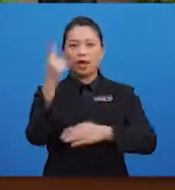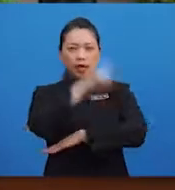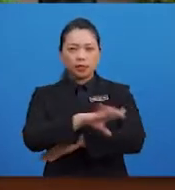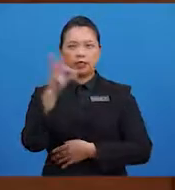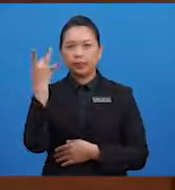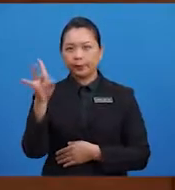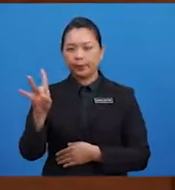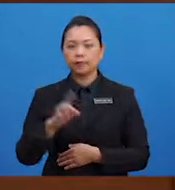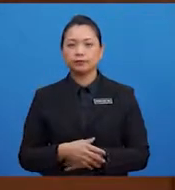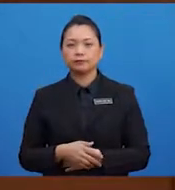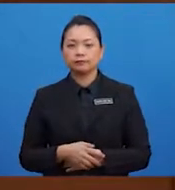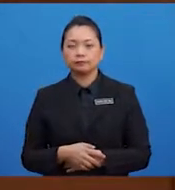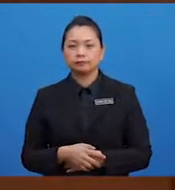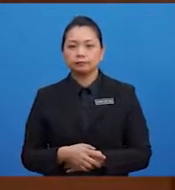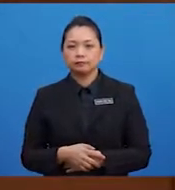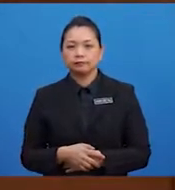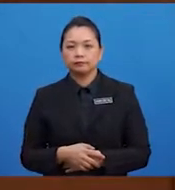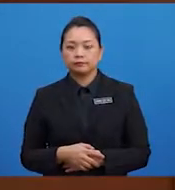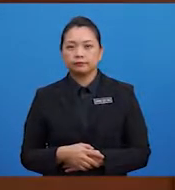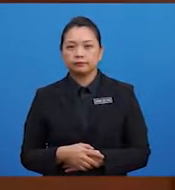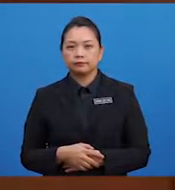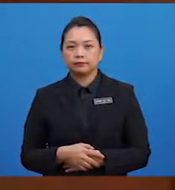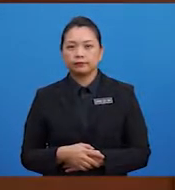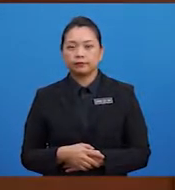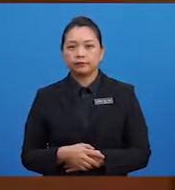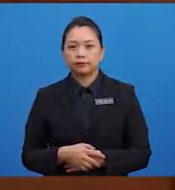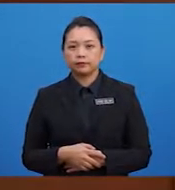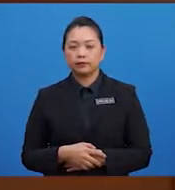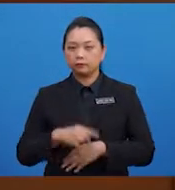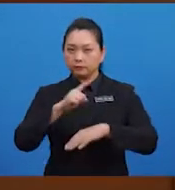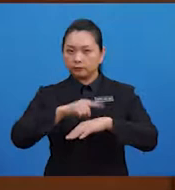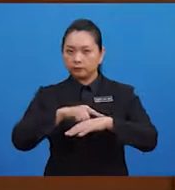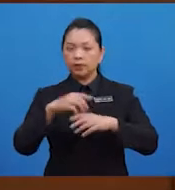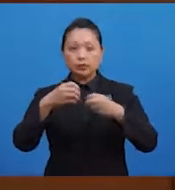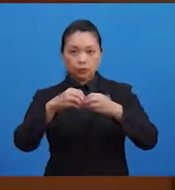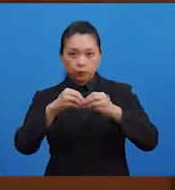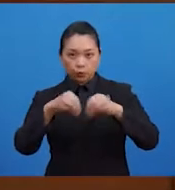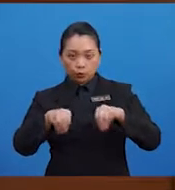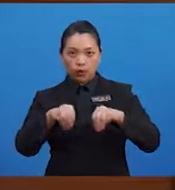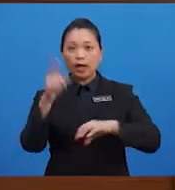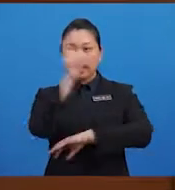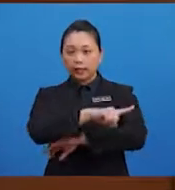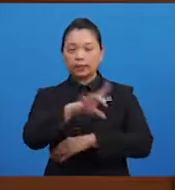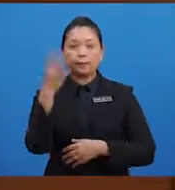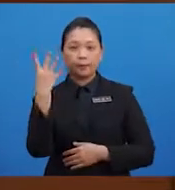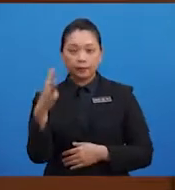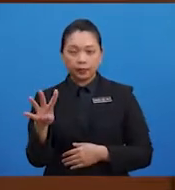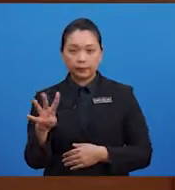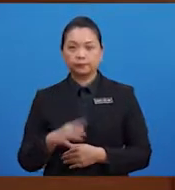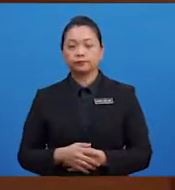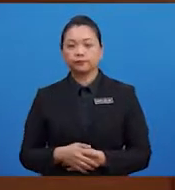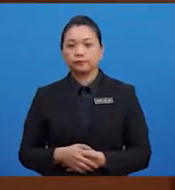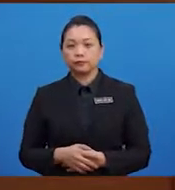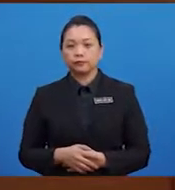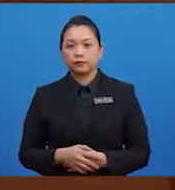ke-18. Sementara telur yang telah dieramkan sehingga hari ke-18 dan melalui pendianan pada hari